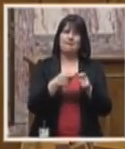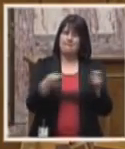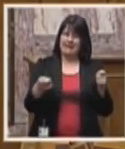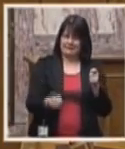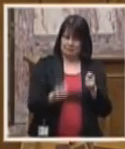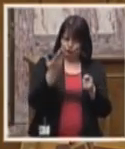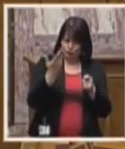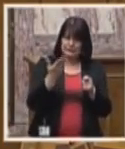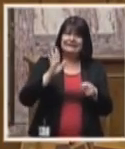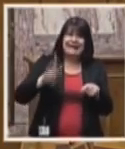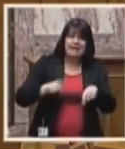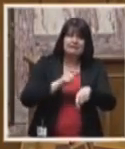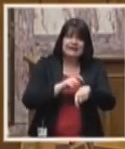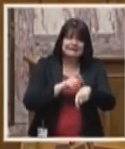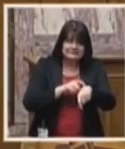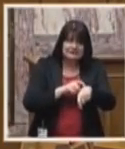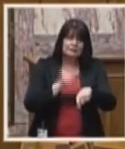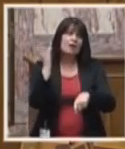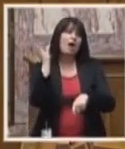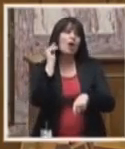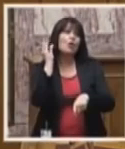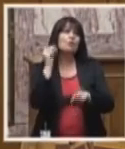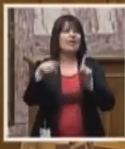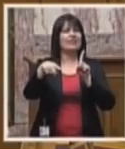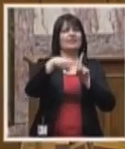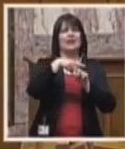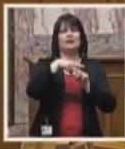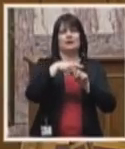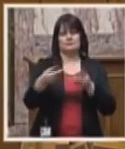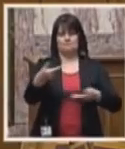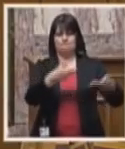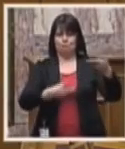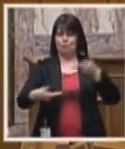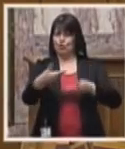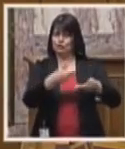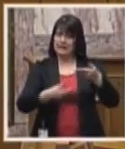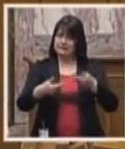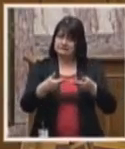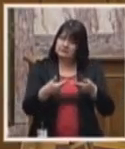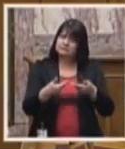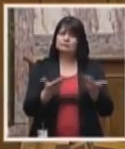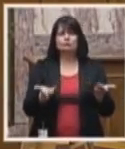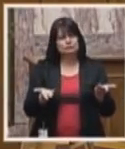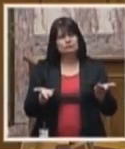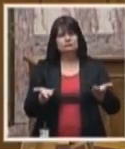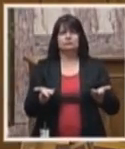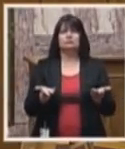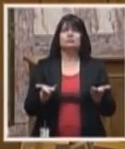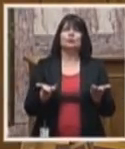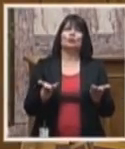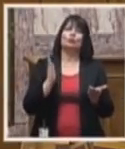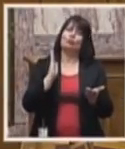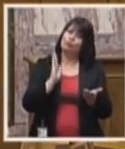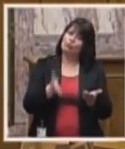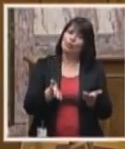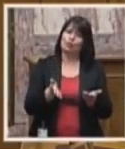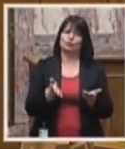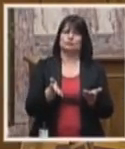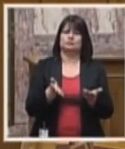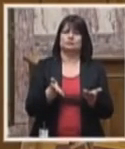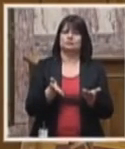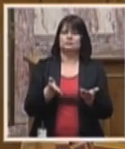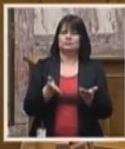την τελευταία στιγμή να ακούσουμε θετικές προτάσεις, βέβαια, που να έχουν και αυτές ως